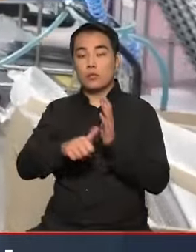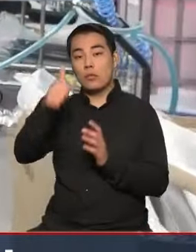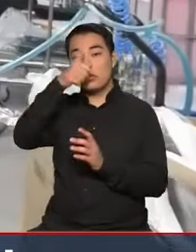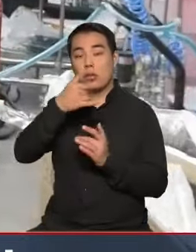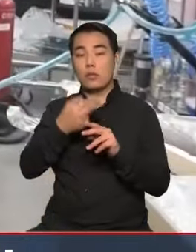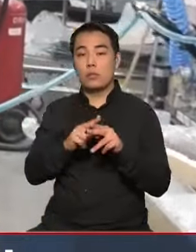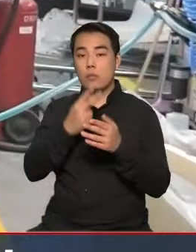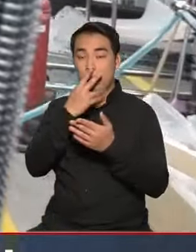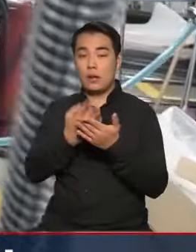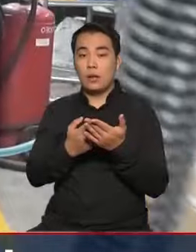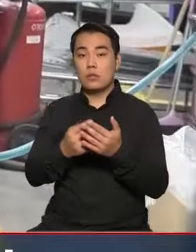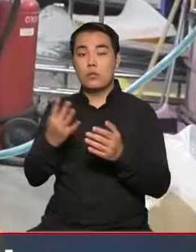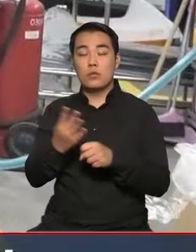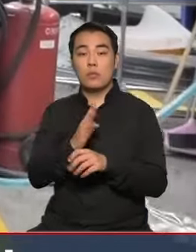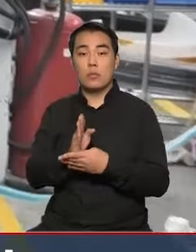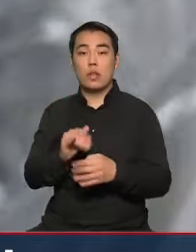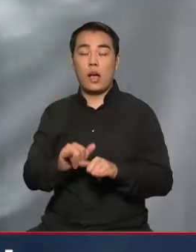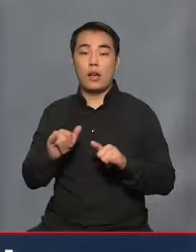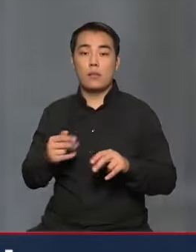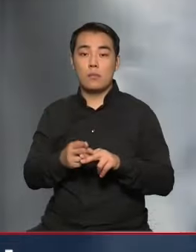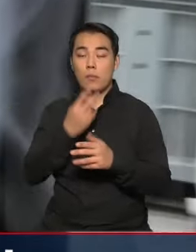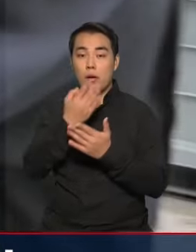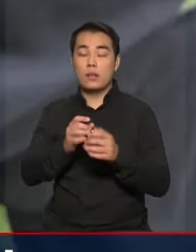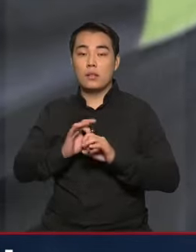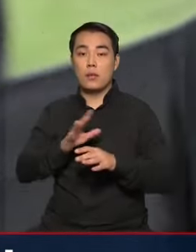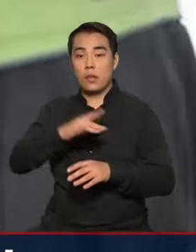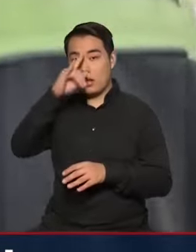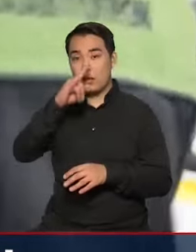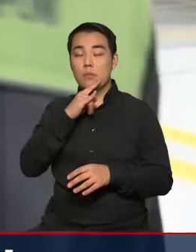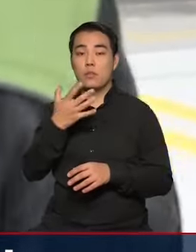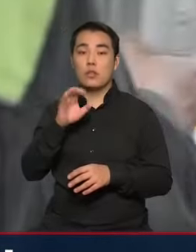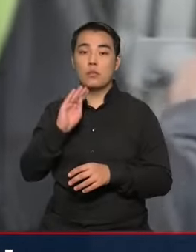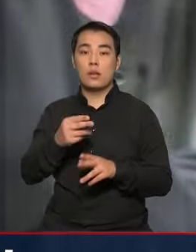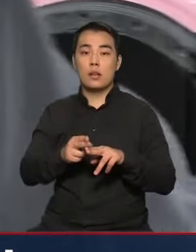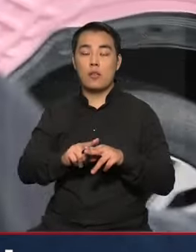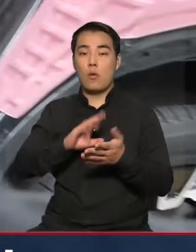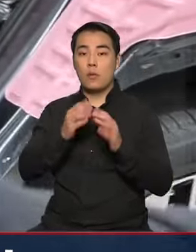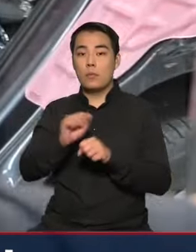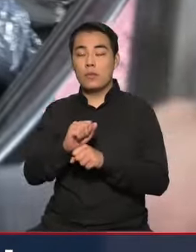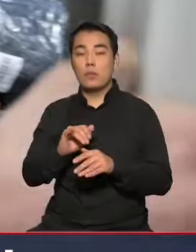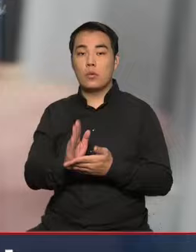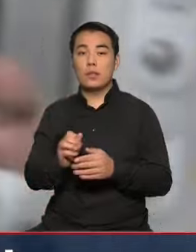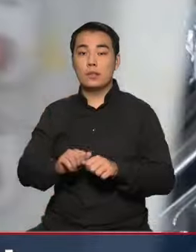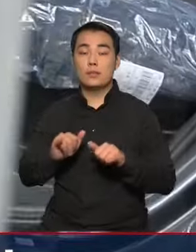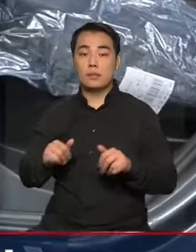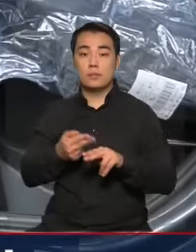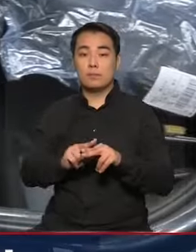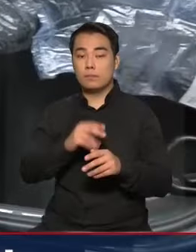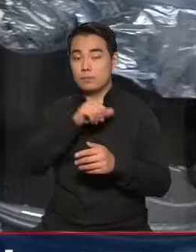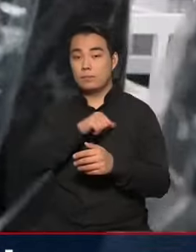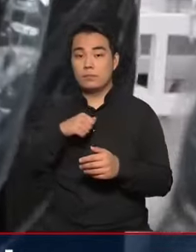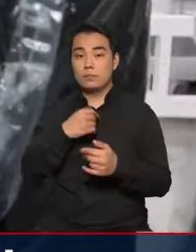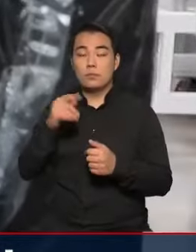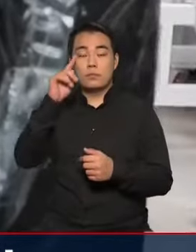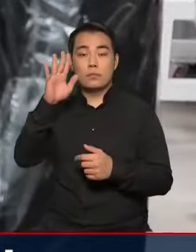темір тұлпарлардың саны 400-ге көбейеді деген болжам бар. Бұл Қазақстанда жылына 500 мың көлік құрастырылады деген сөз. Сондықтан алдағы уақытта біздің елде